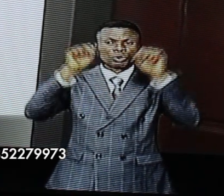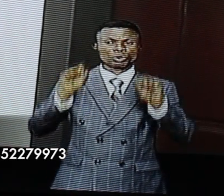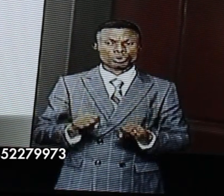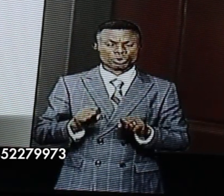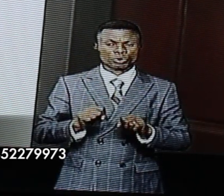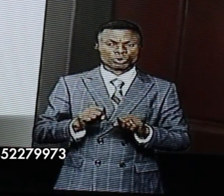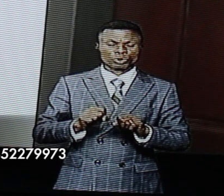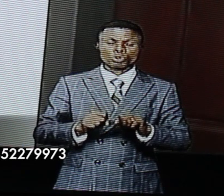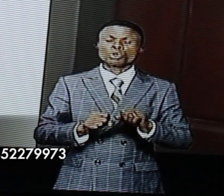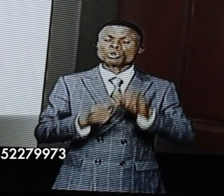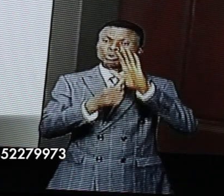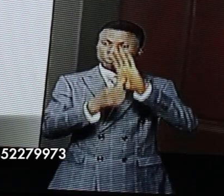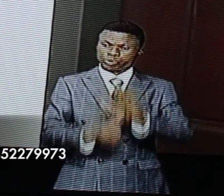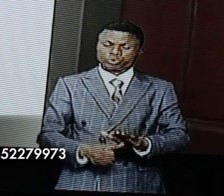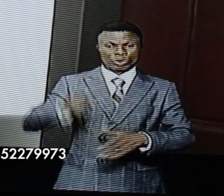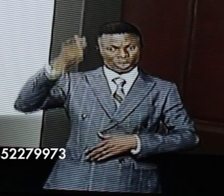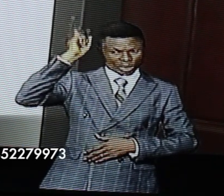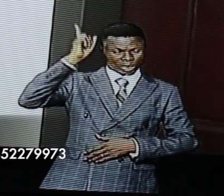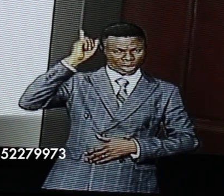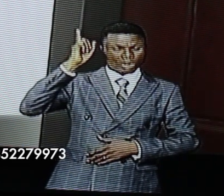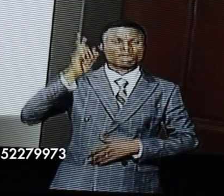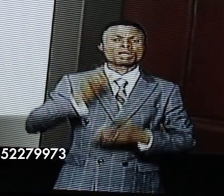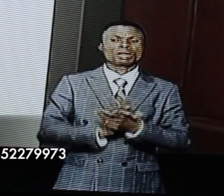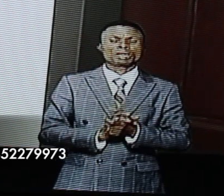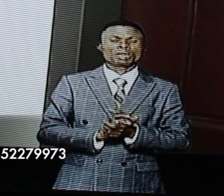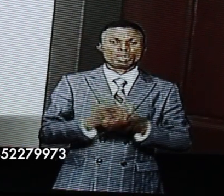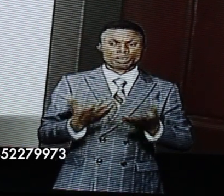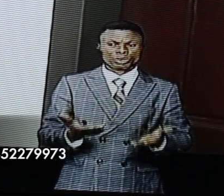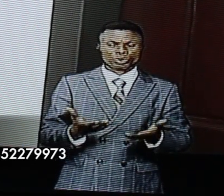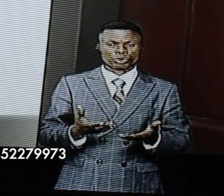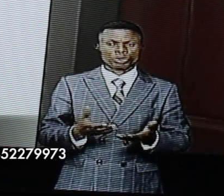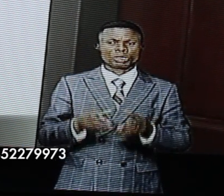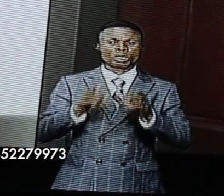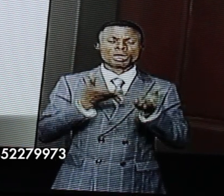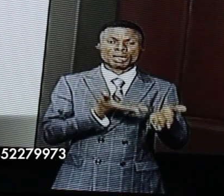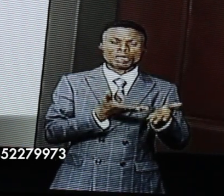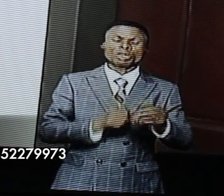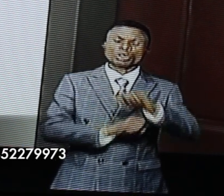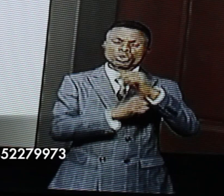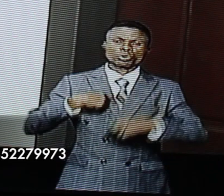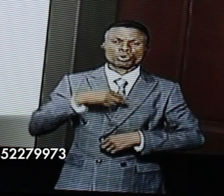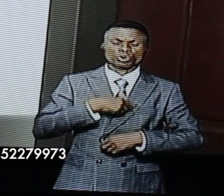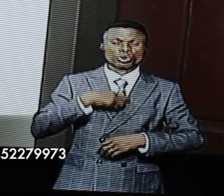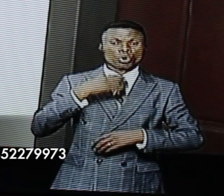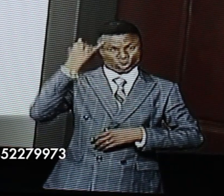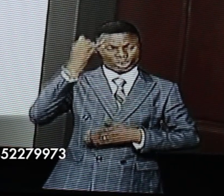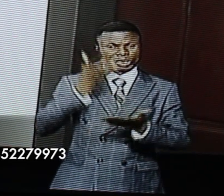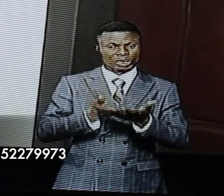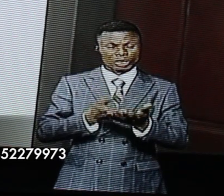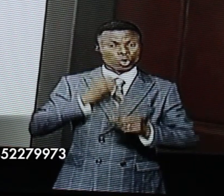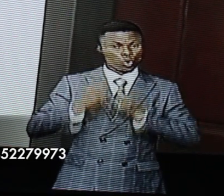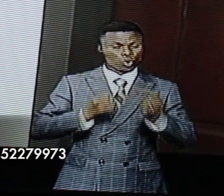monopole qui a existé dans ce pays depuis longtemps, qui nous accompagne dans cet effort, parce que cet